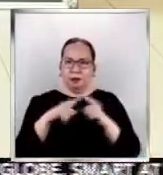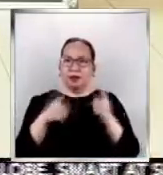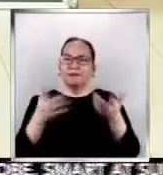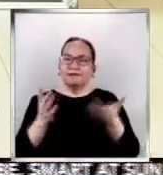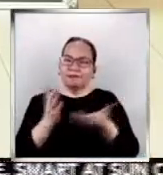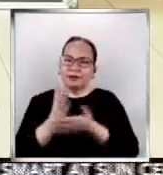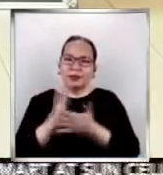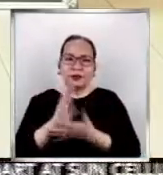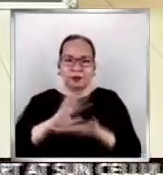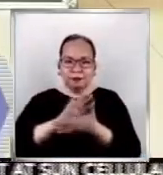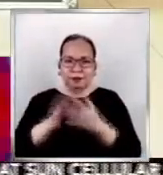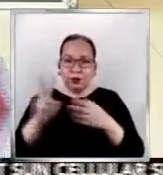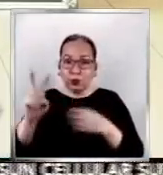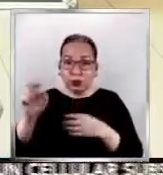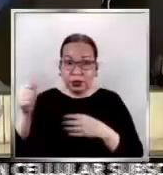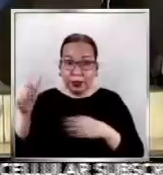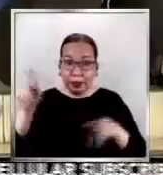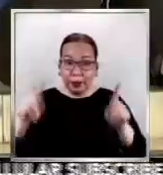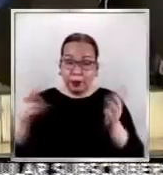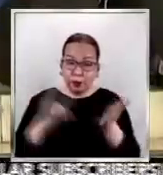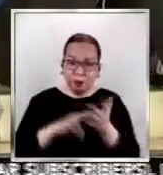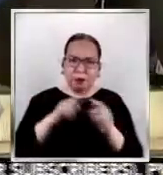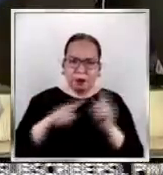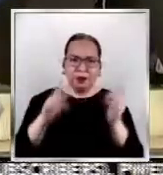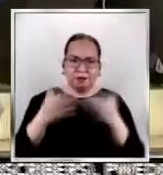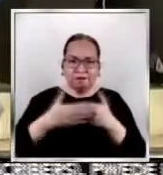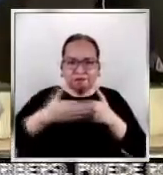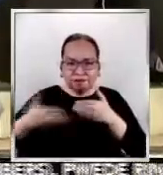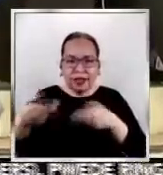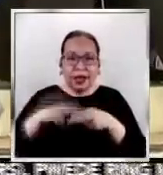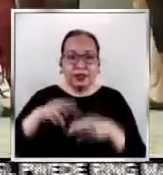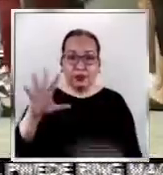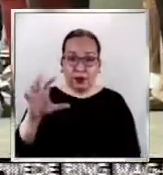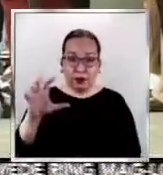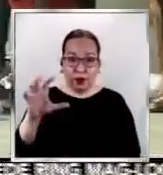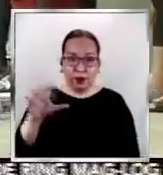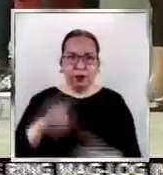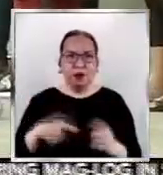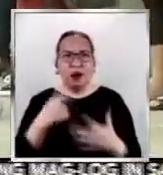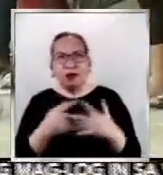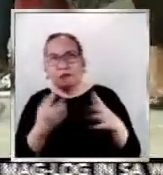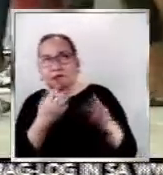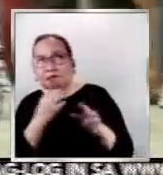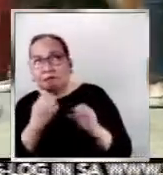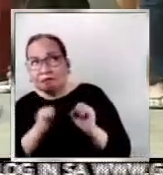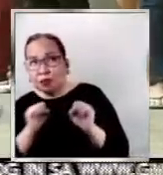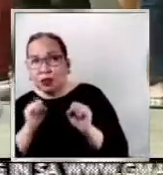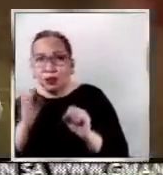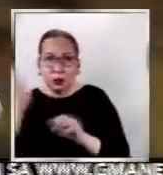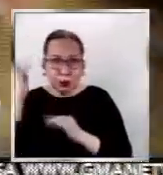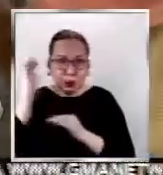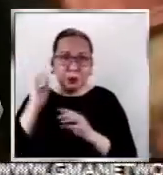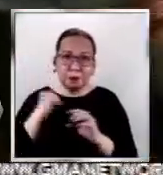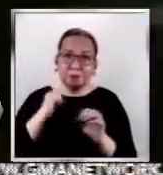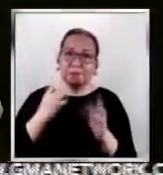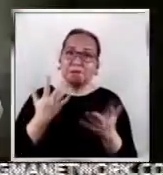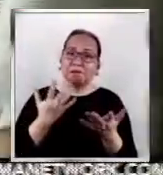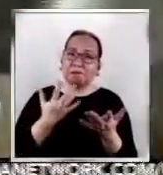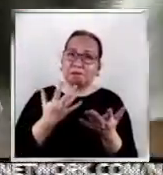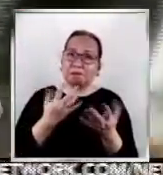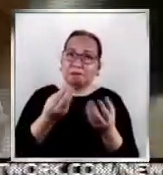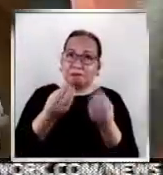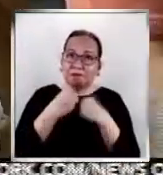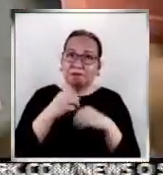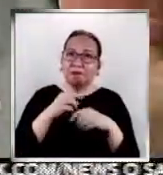500. Pero marami pa rin ang nagbaka sakaling mabibigay ng slot. May mga pagkakataon tuloy na hindi na nasunod